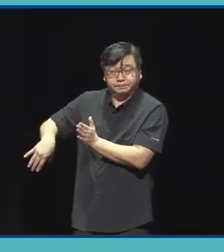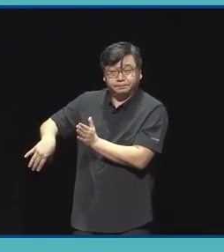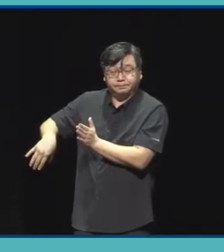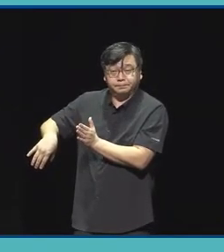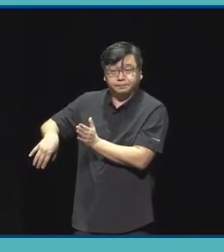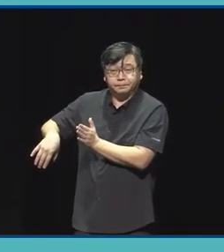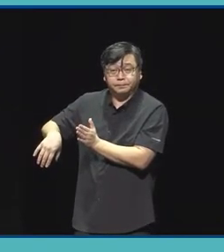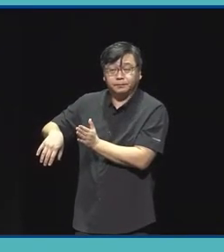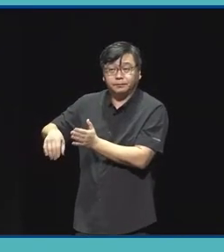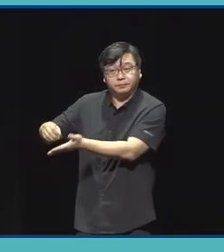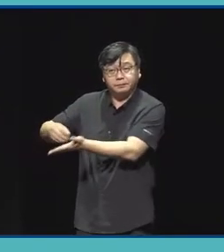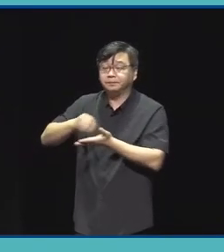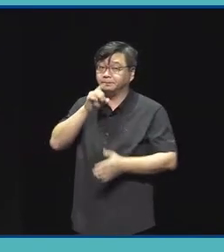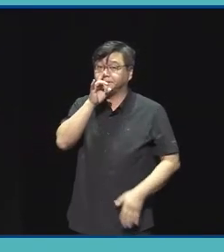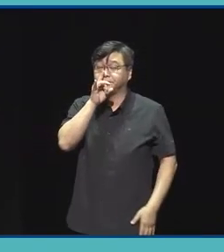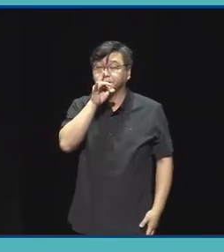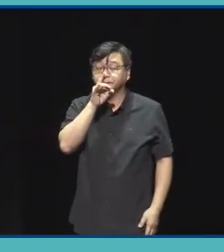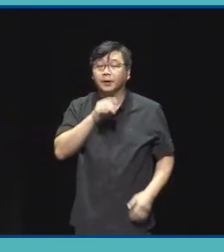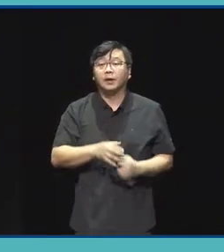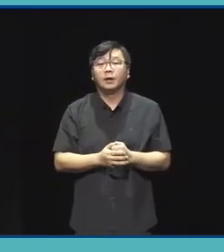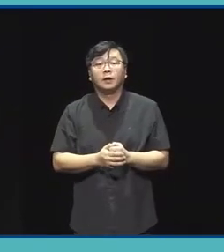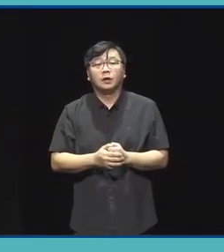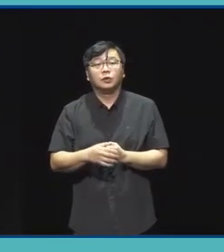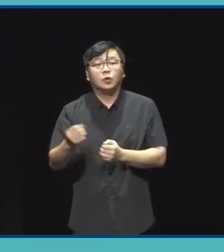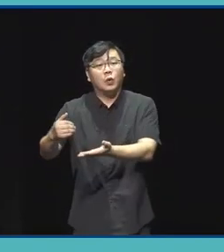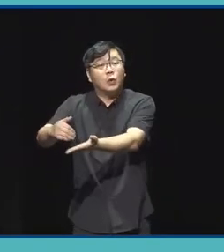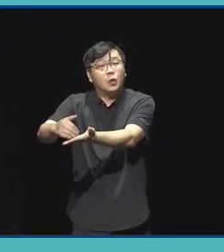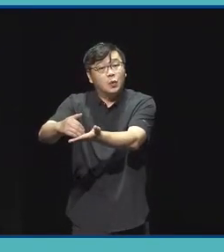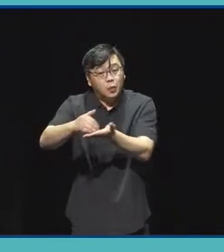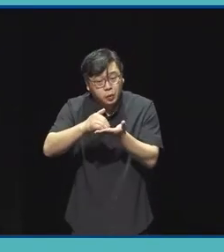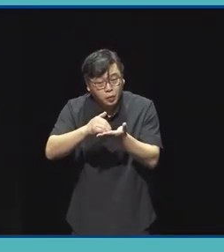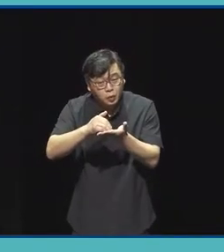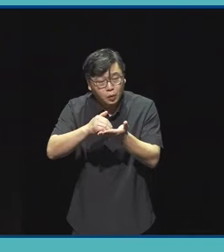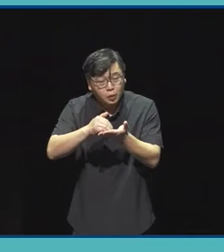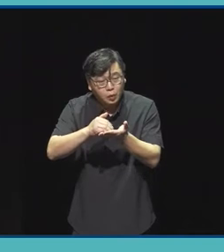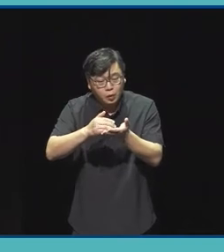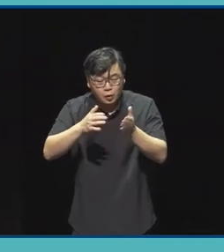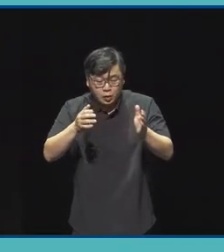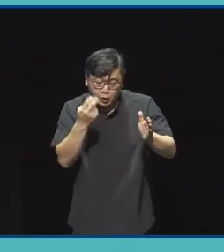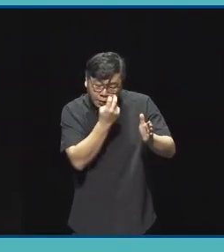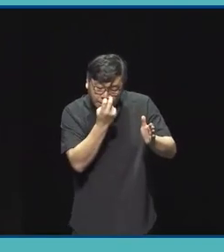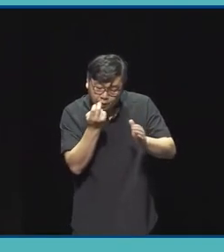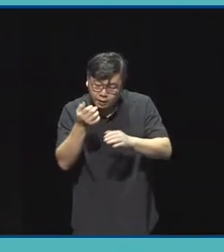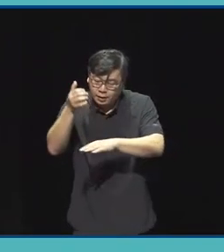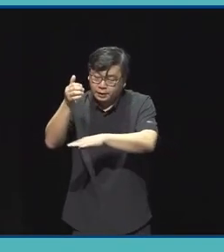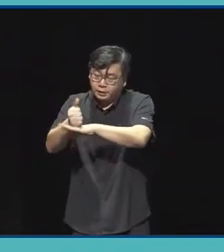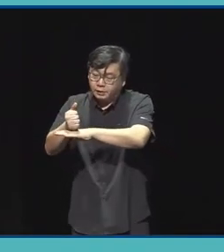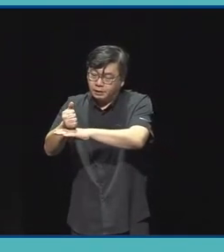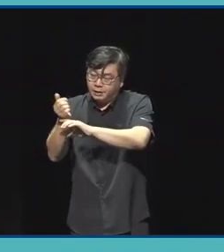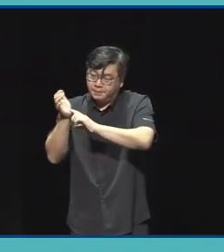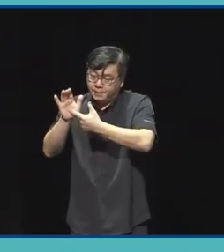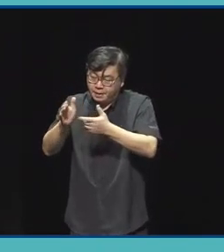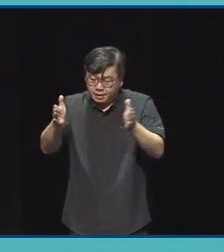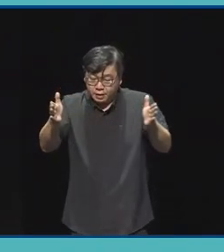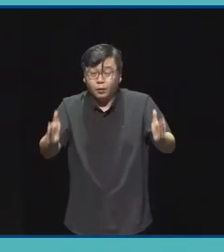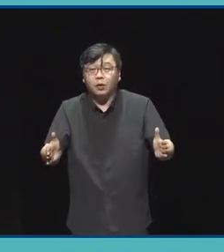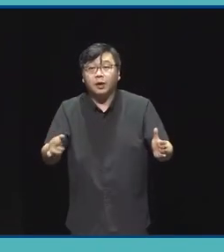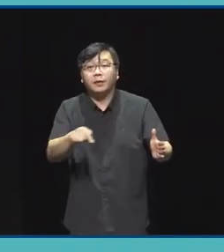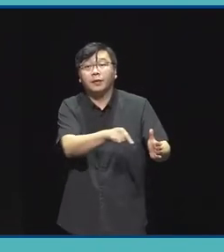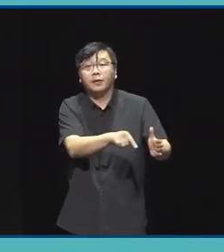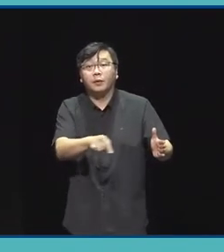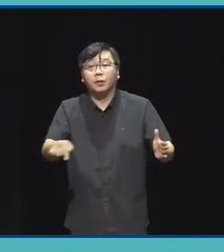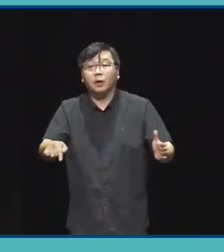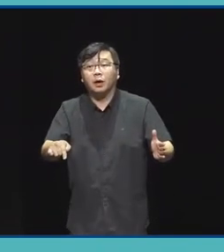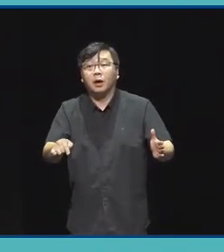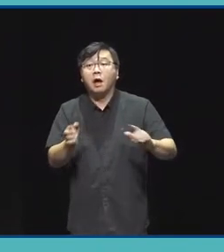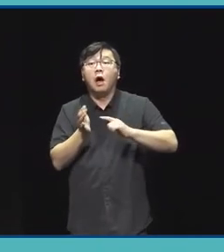없고요. 그리고 이게 이제 신청 접수가 돼서 심의가 이루어지고 결과 발표될 때까지 그